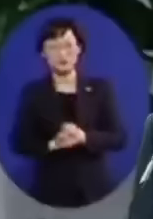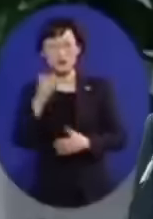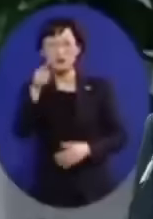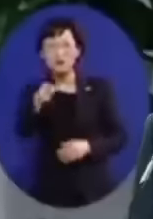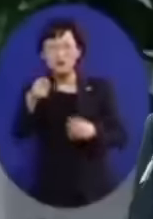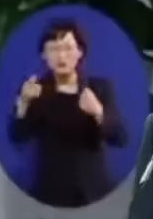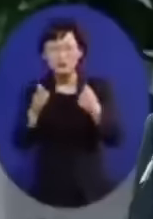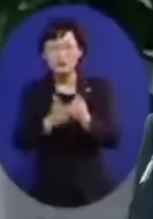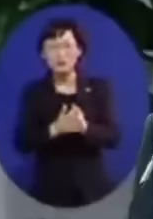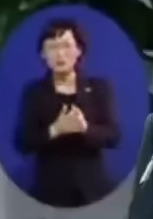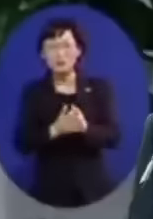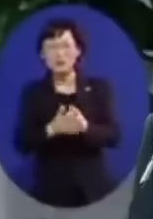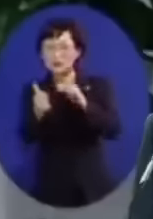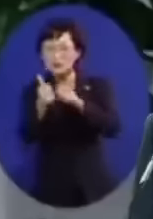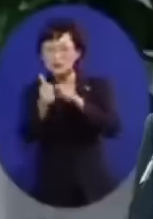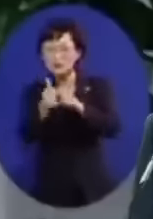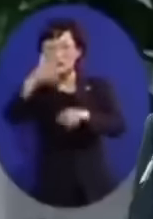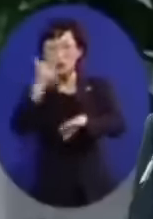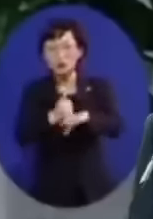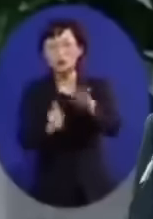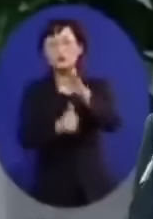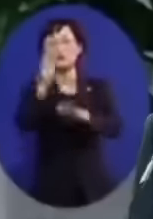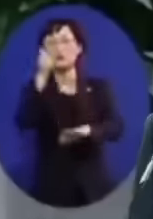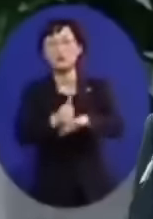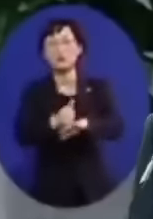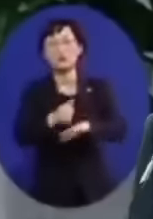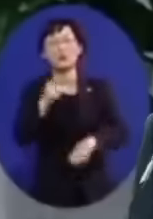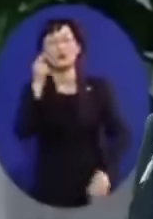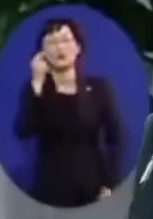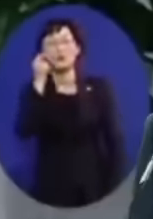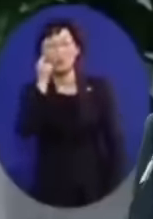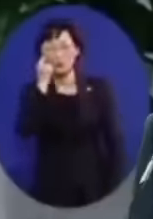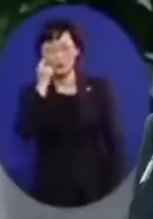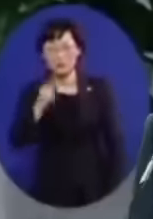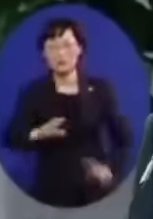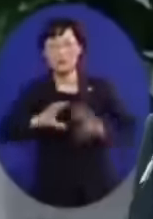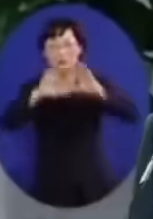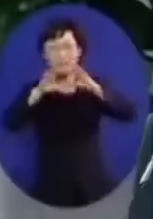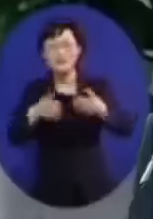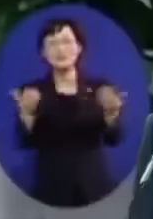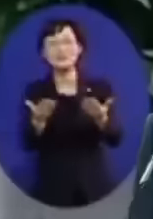그러니까 이 사람은 결코 성공하지 못합니다. 이 세상에